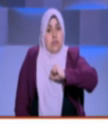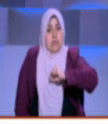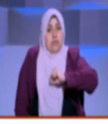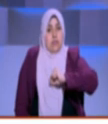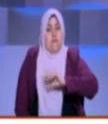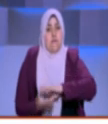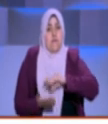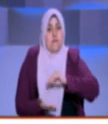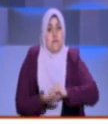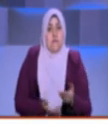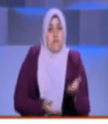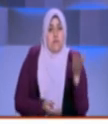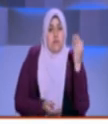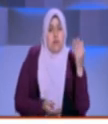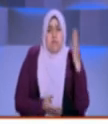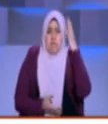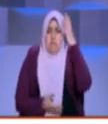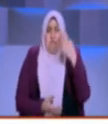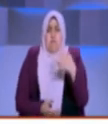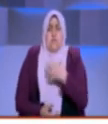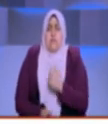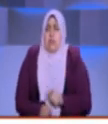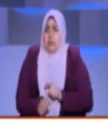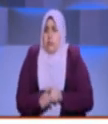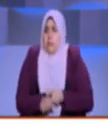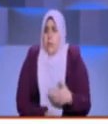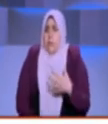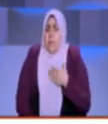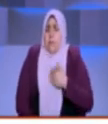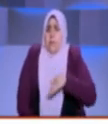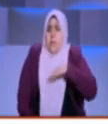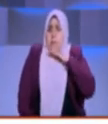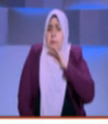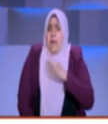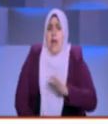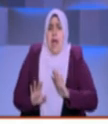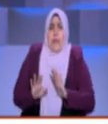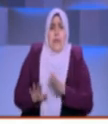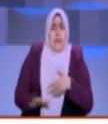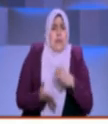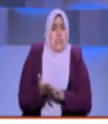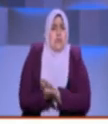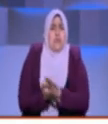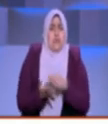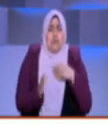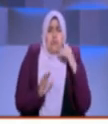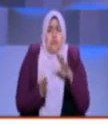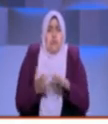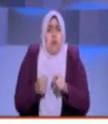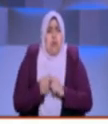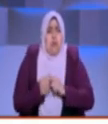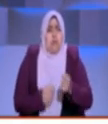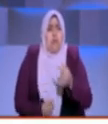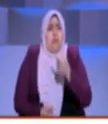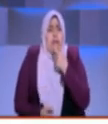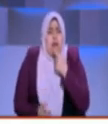الأمر يعني منزعجين ومتخوفين جدا ليصبح السيناريو الإيطالي ومن بعده السيناريو